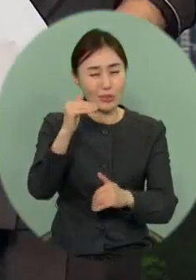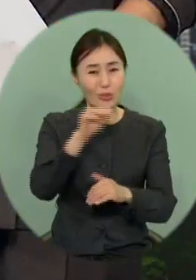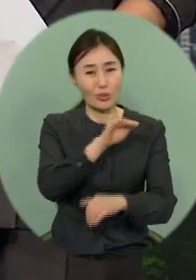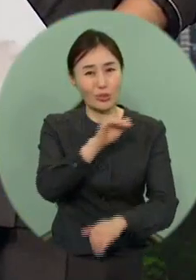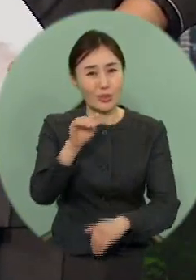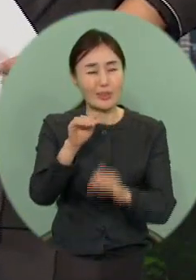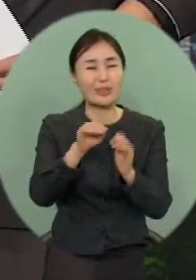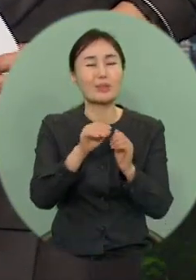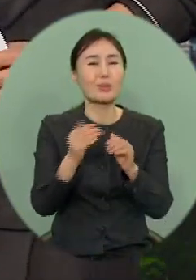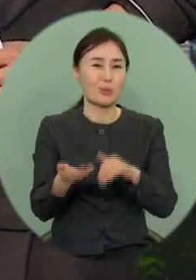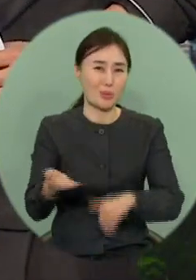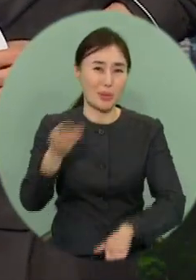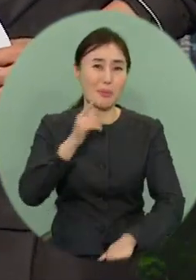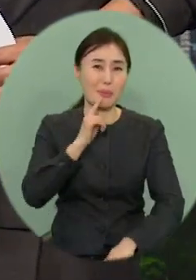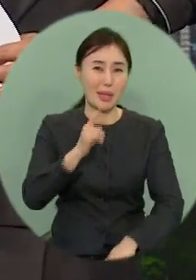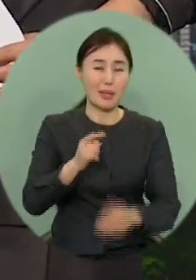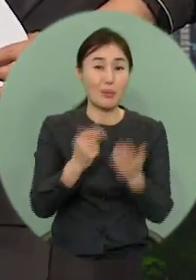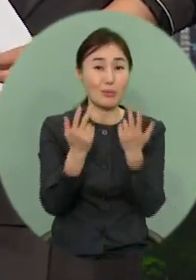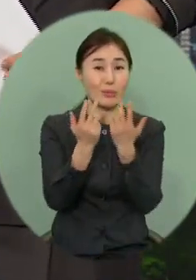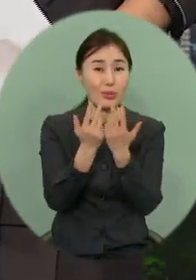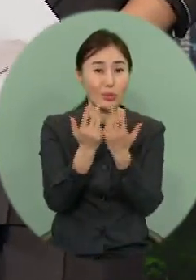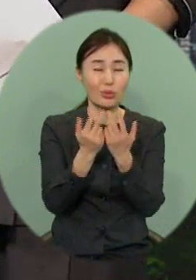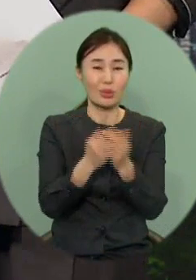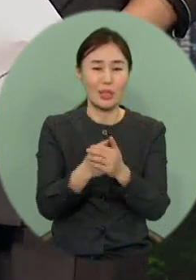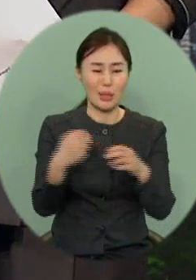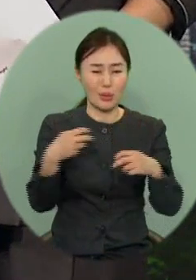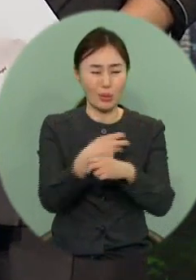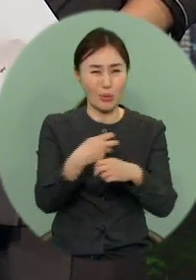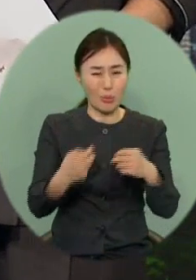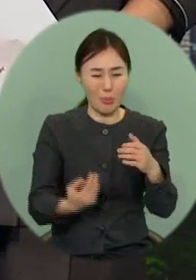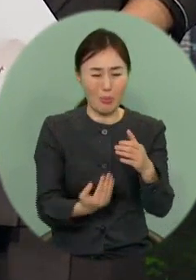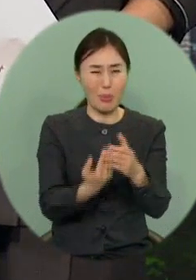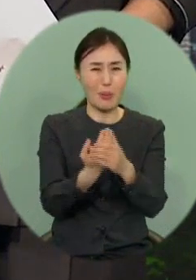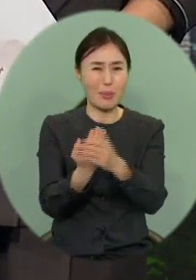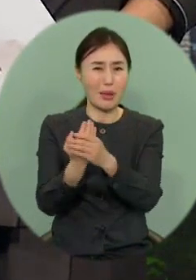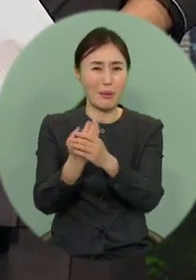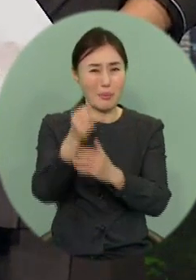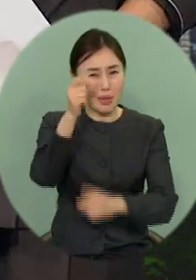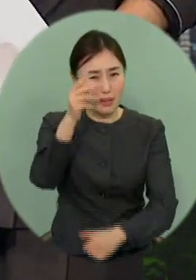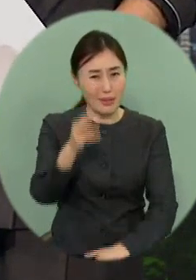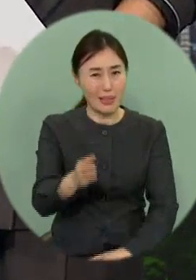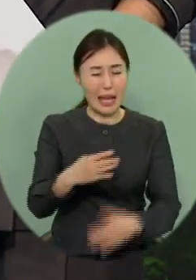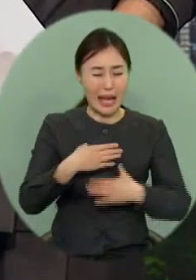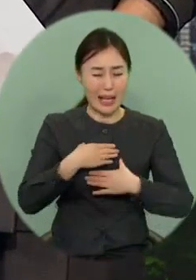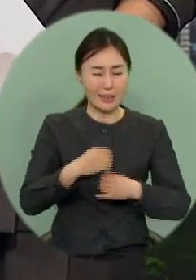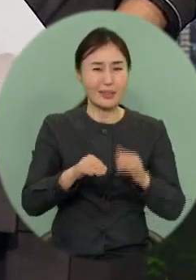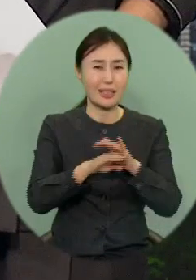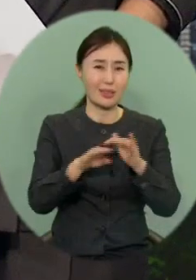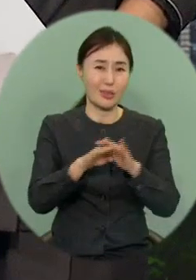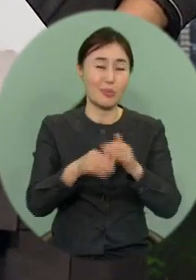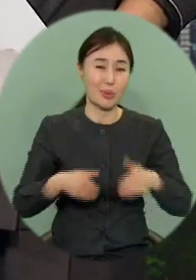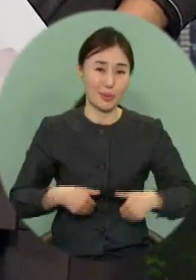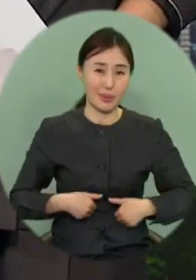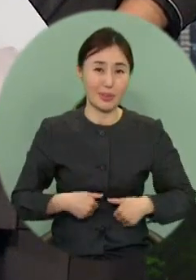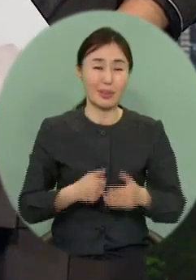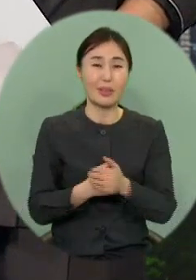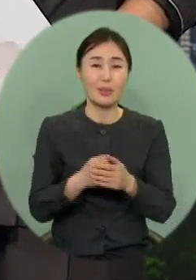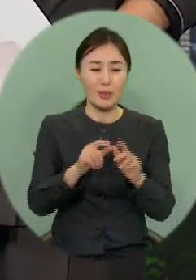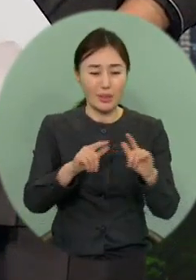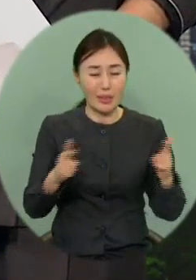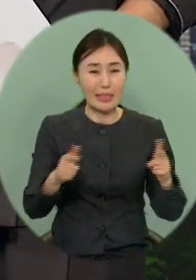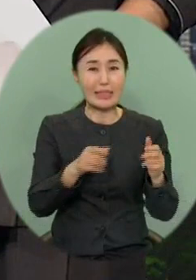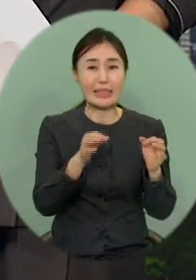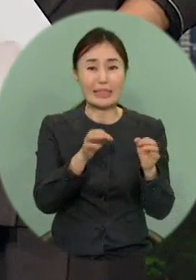말했습니다 다음 북구는 특히 교통 사고 이슈가 많이 언급돼 안전 대책이 필요해 보이고요 복합